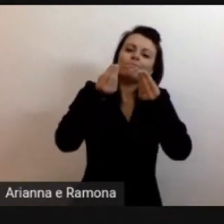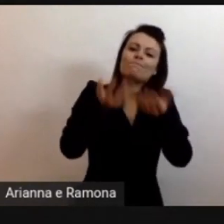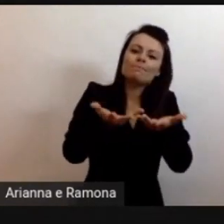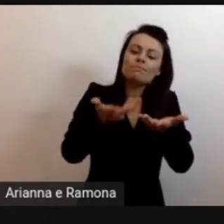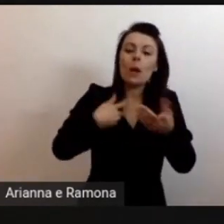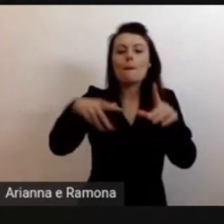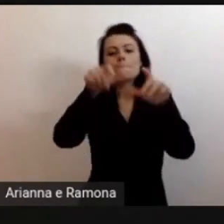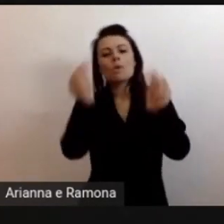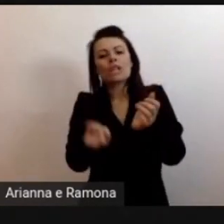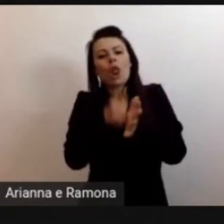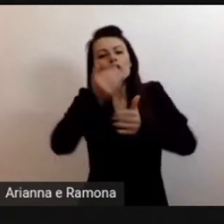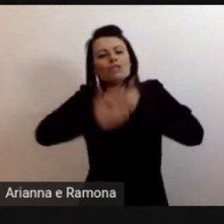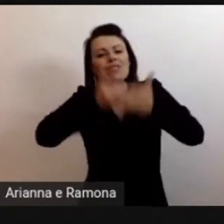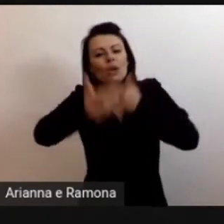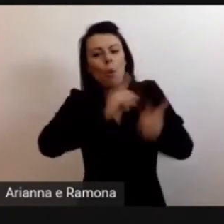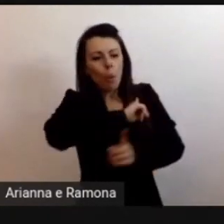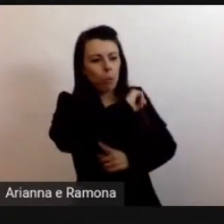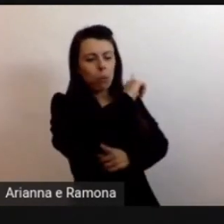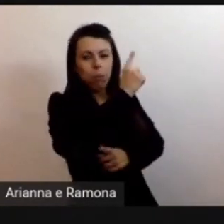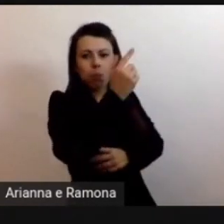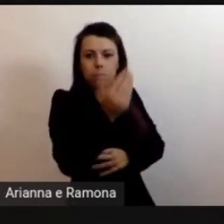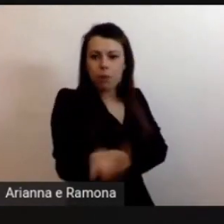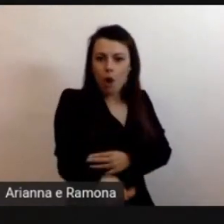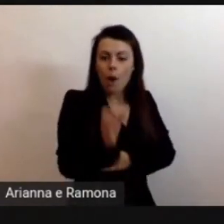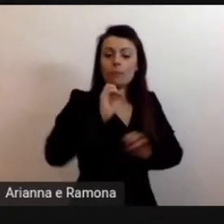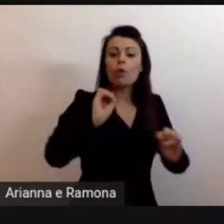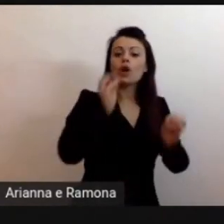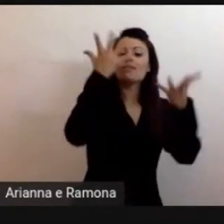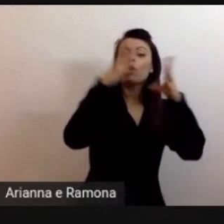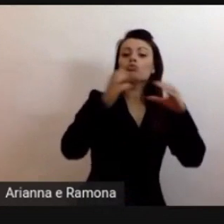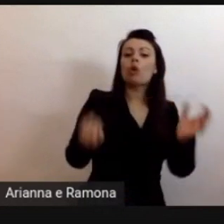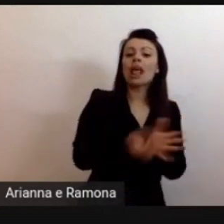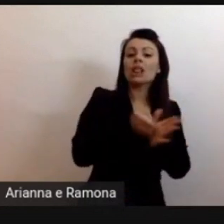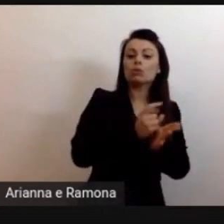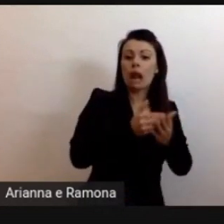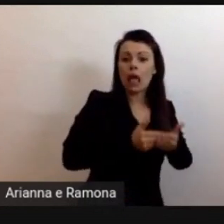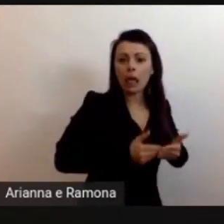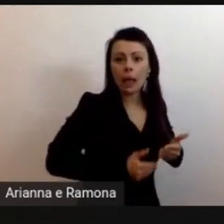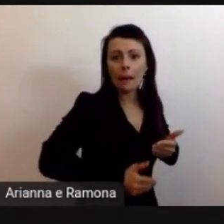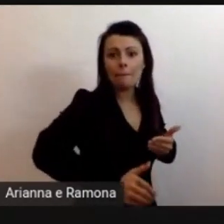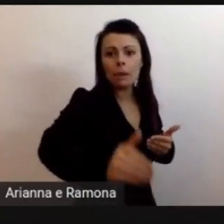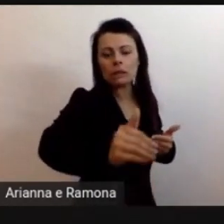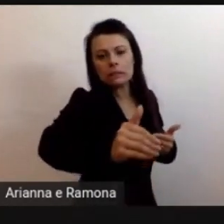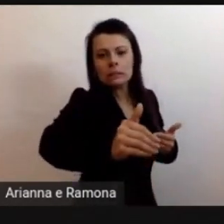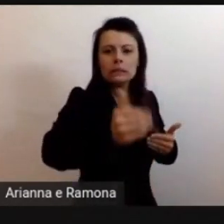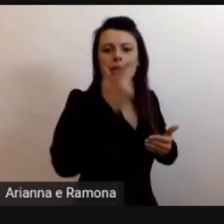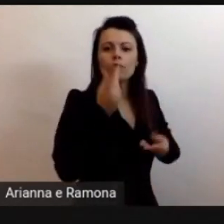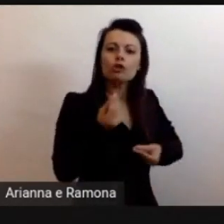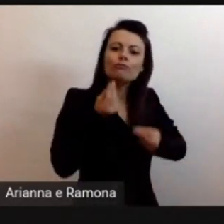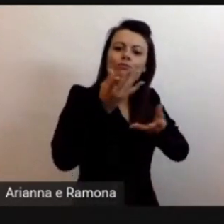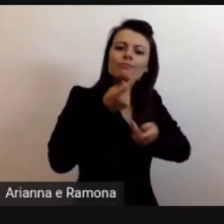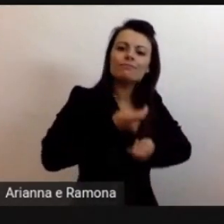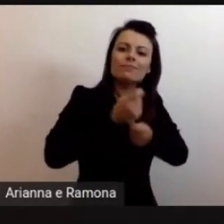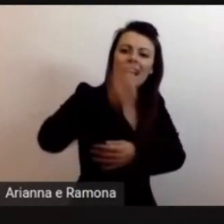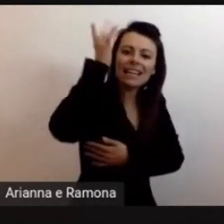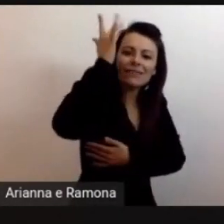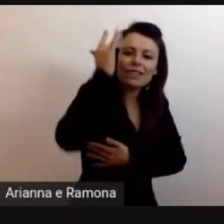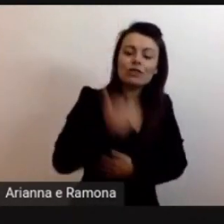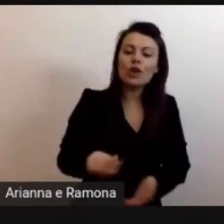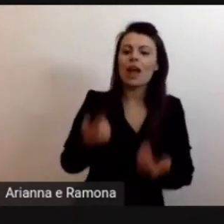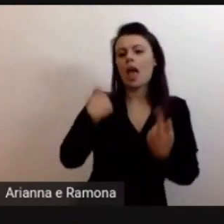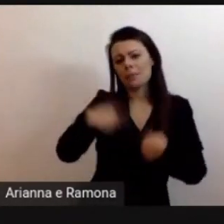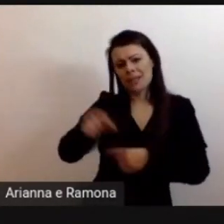sviluppo che abbiamo messo insieme la religione industria autori niente di meglio che poter ragionare su qualcosa grazie mille